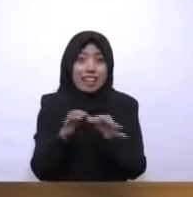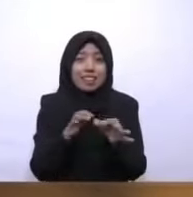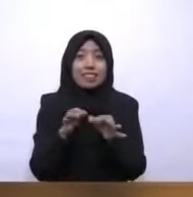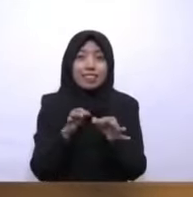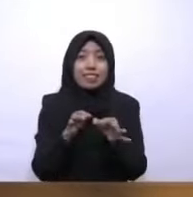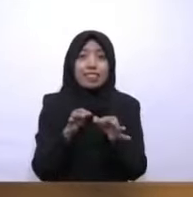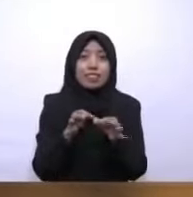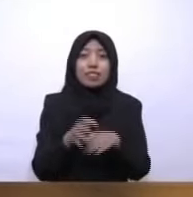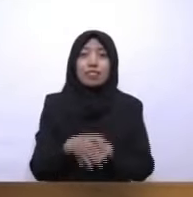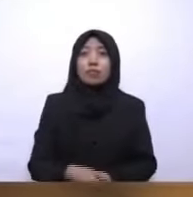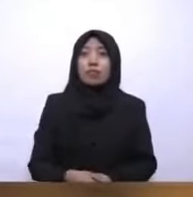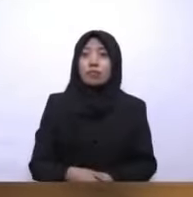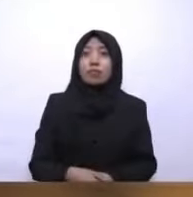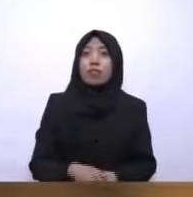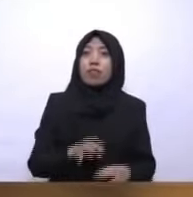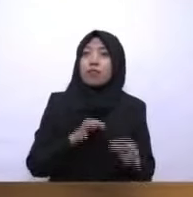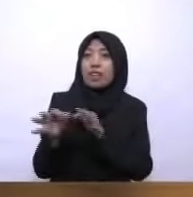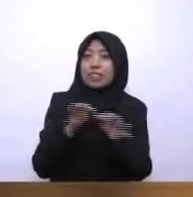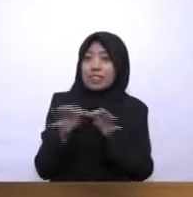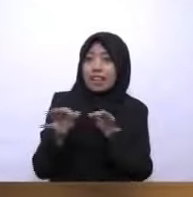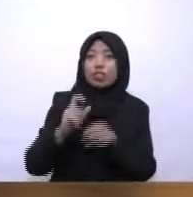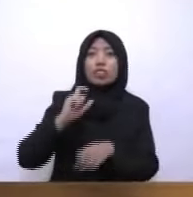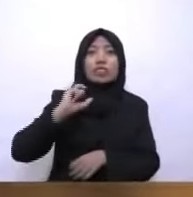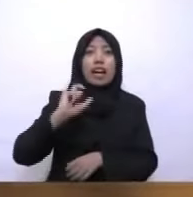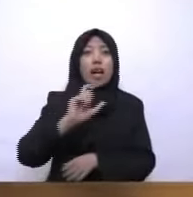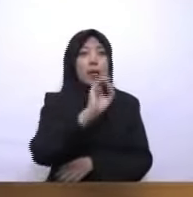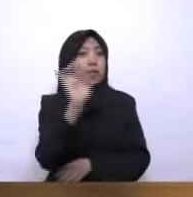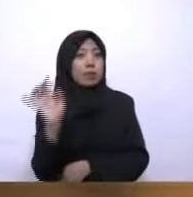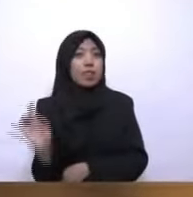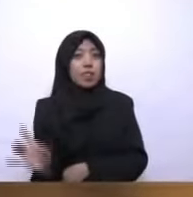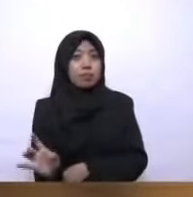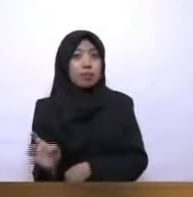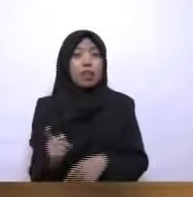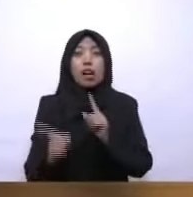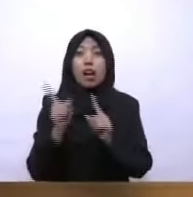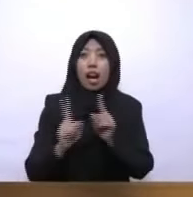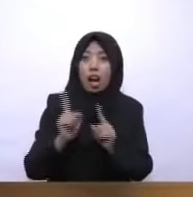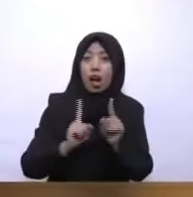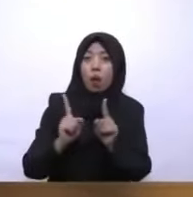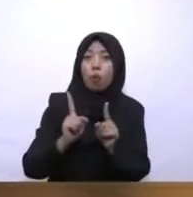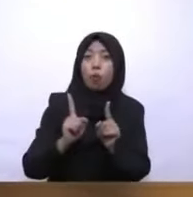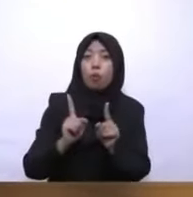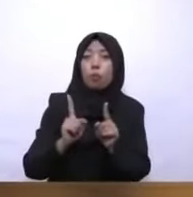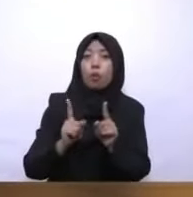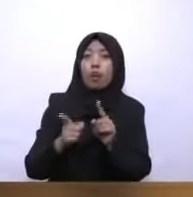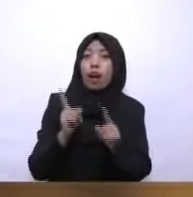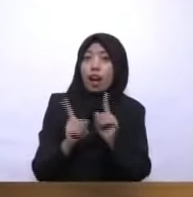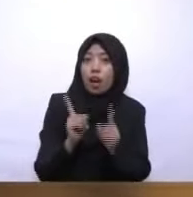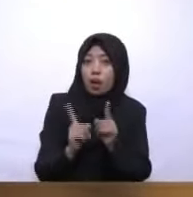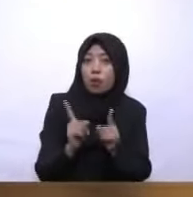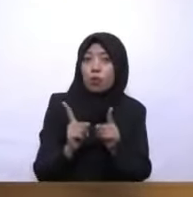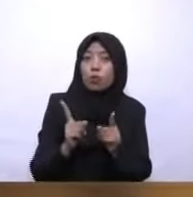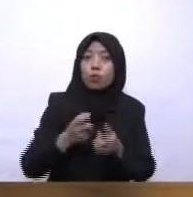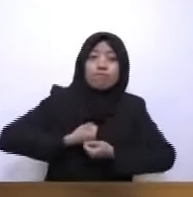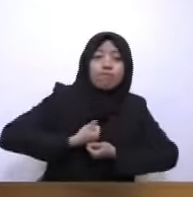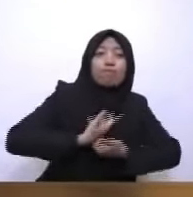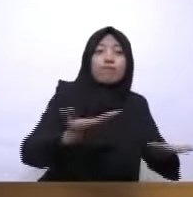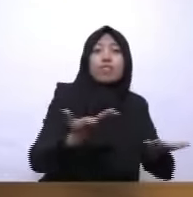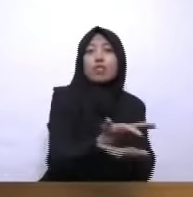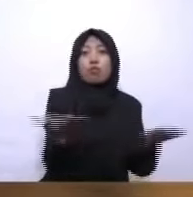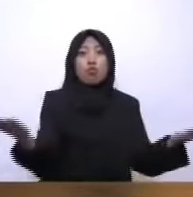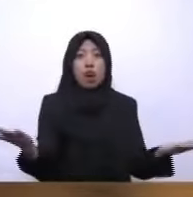fasilitas-fasilitas disabilitas. Ada berbagai macam cara, berbagai macam. Kalau kita menyediakan apa namanya untuk semuanya, itu